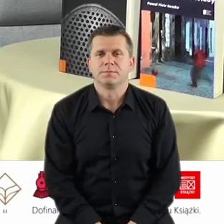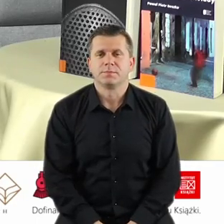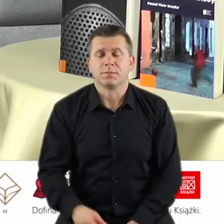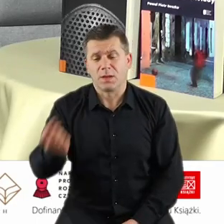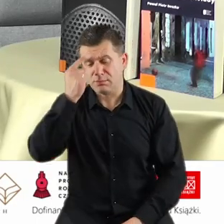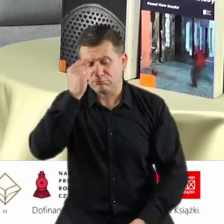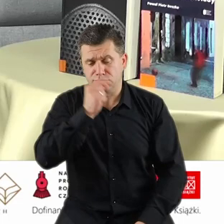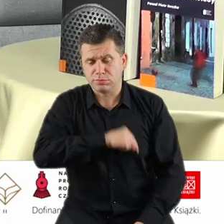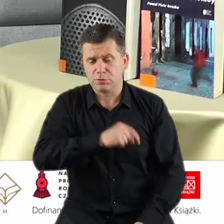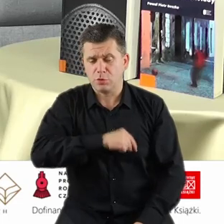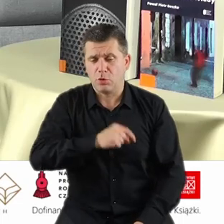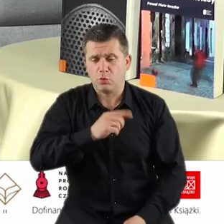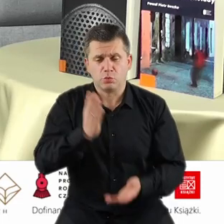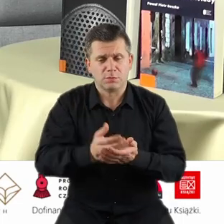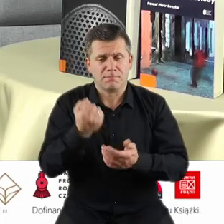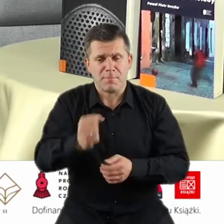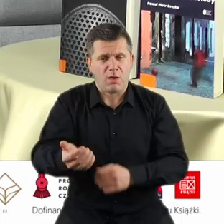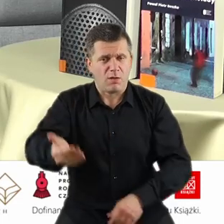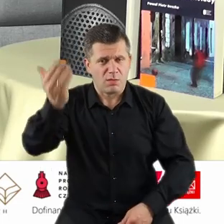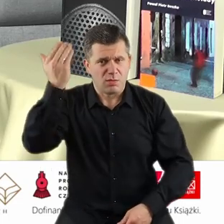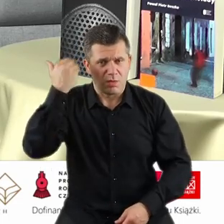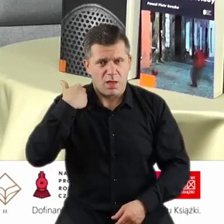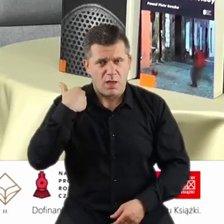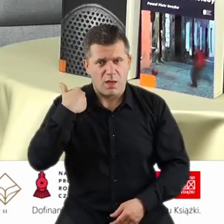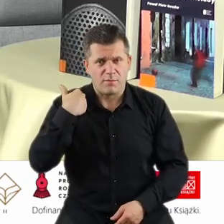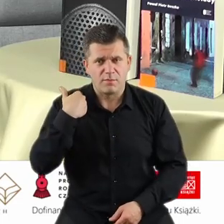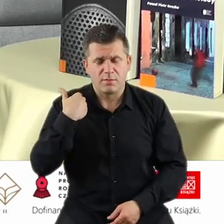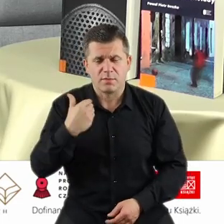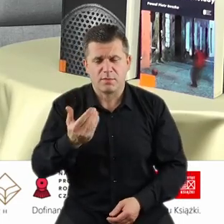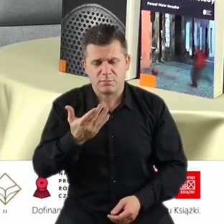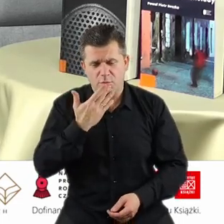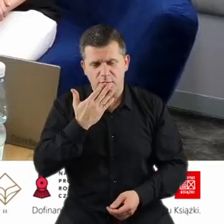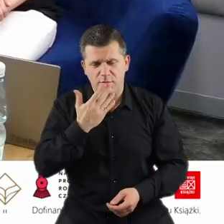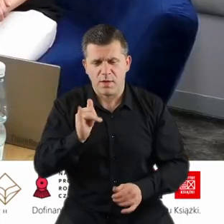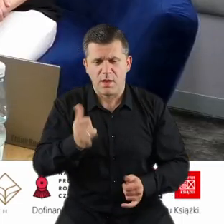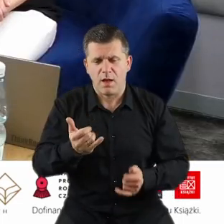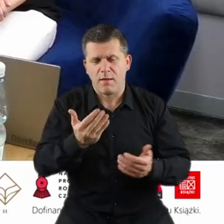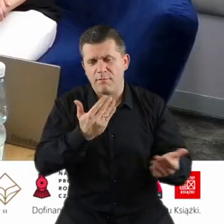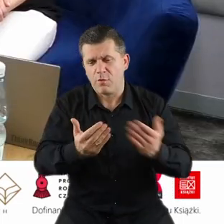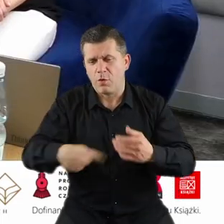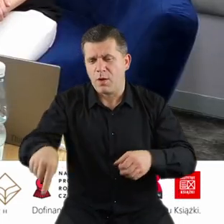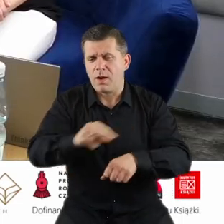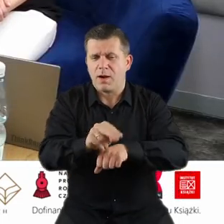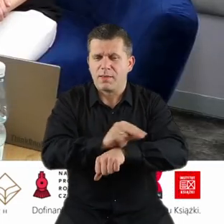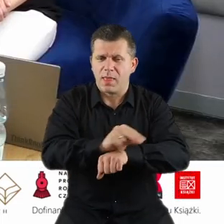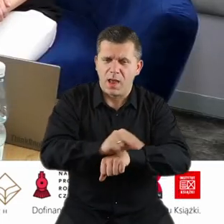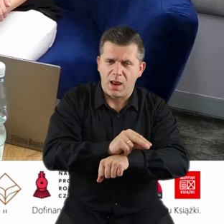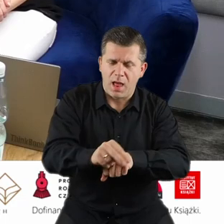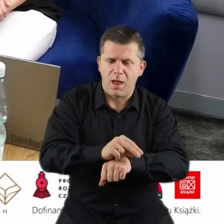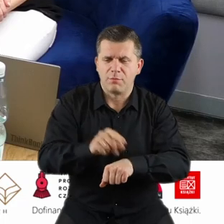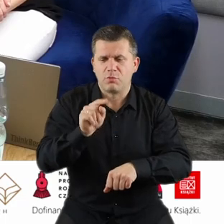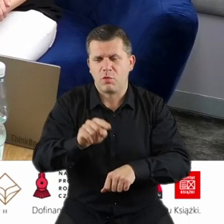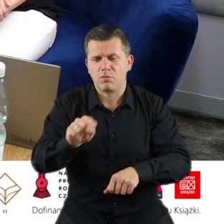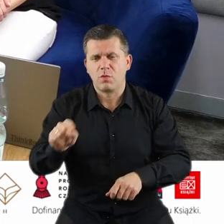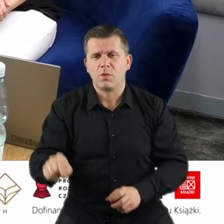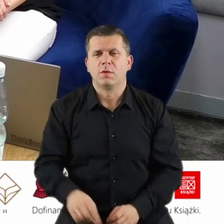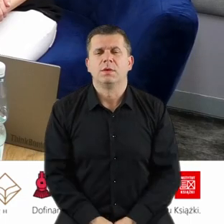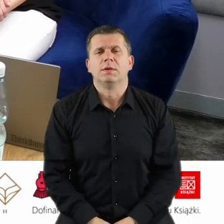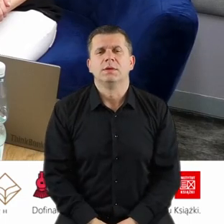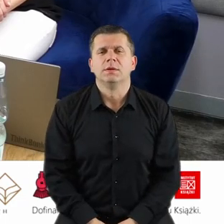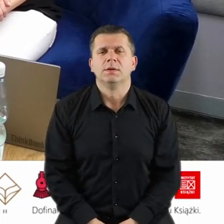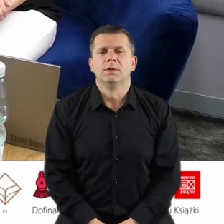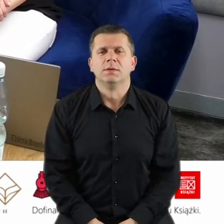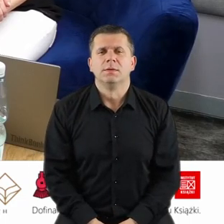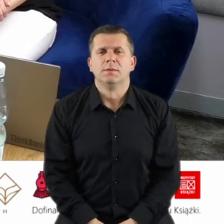Psychologowie już bardzo dawno wydali dosyć kategoryczny osąd na temat tego typu terapii reparatywnych,